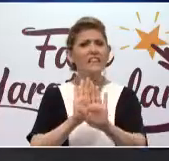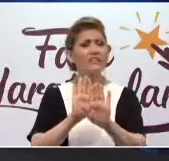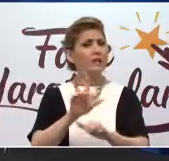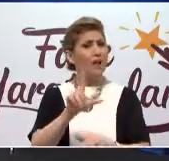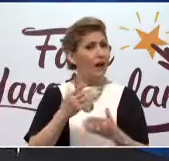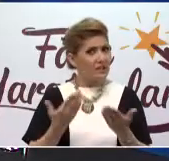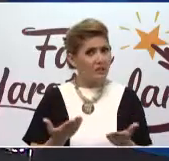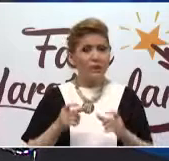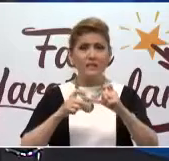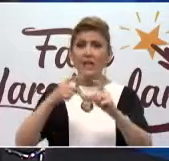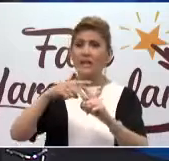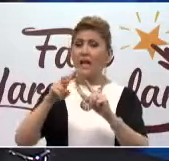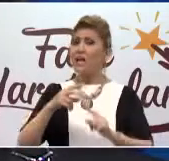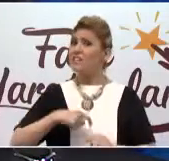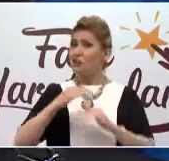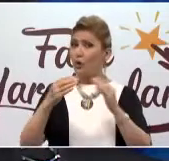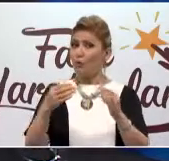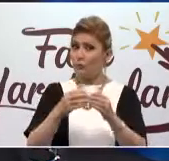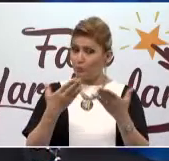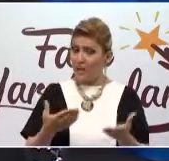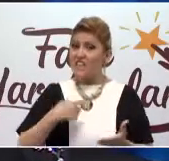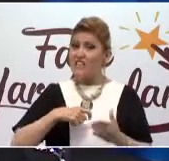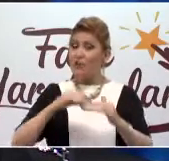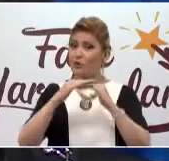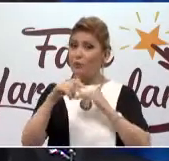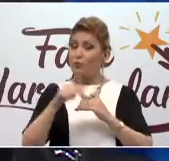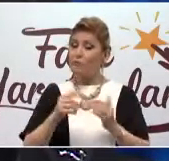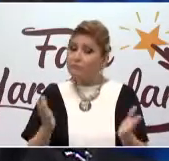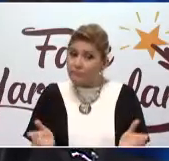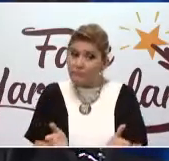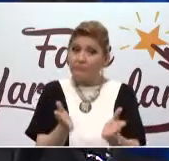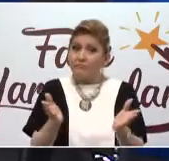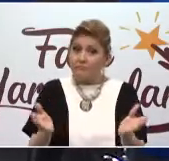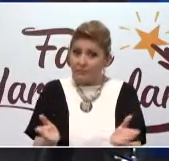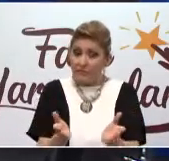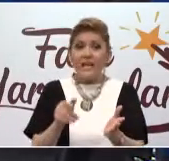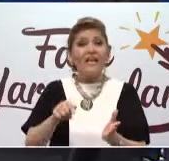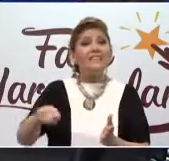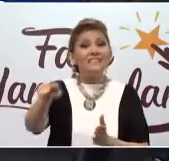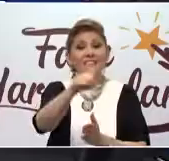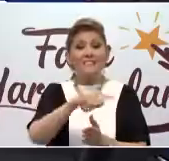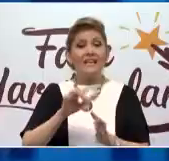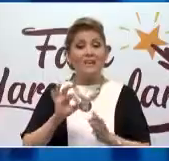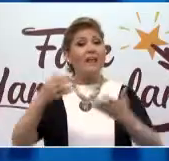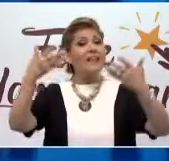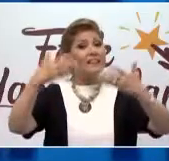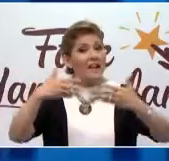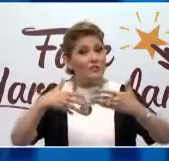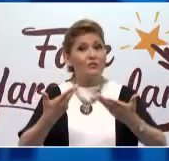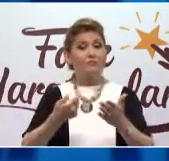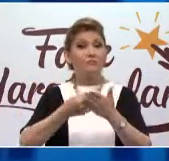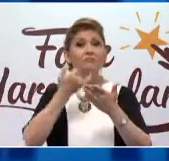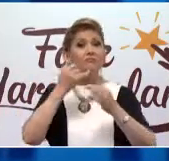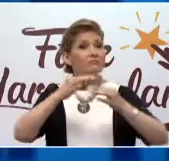lazım, STK'lar lazım, sivil toplumun bunu özendirmesi lazım ve sizin gibi televizyon ve